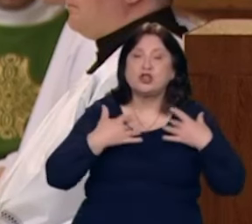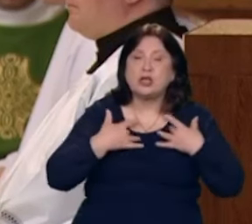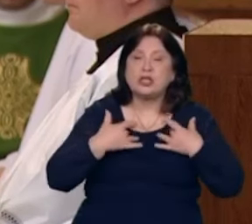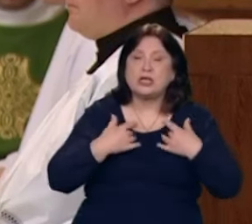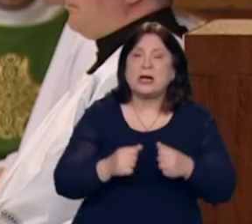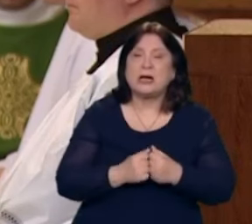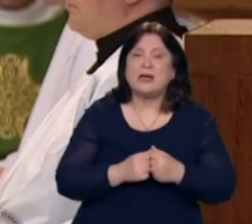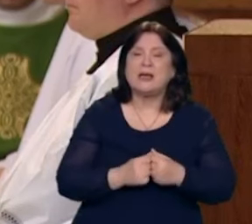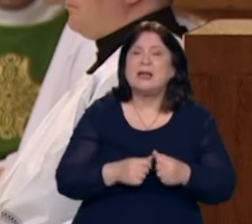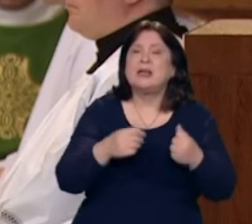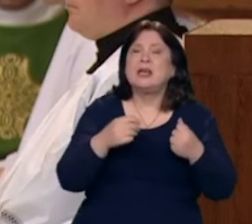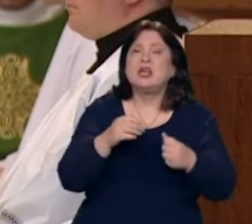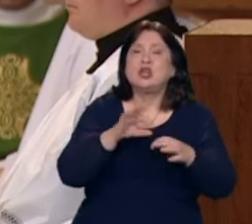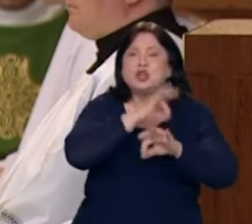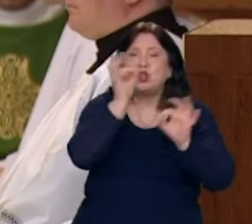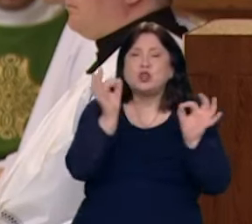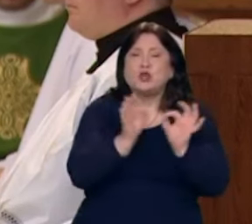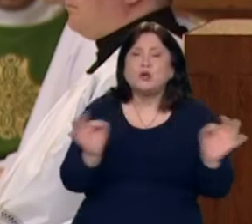arcydzieło